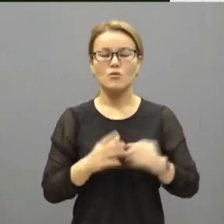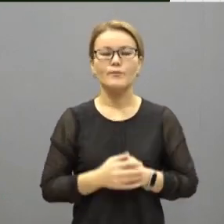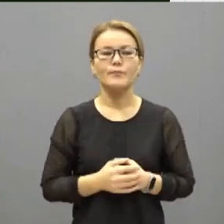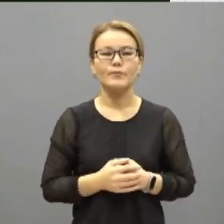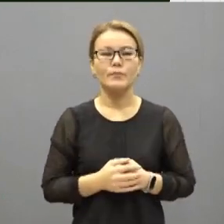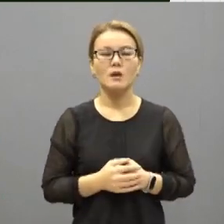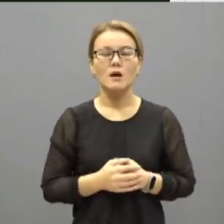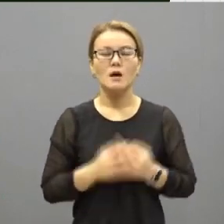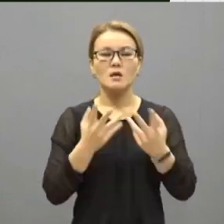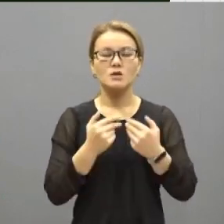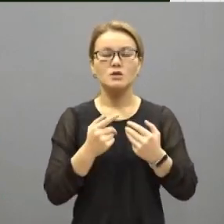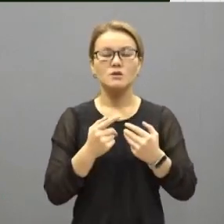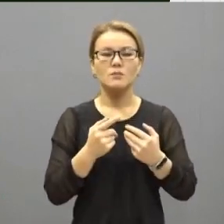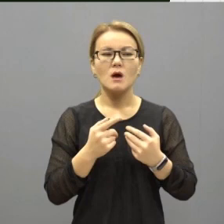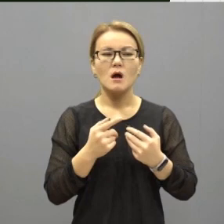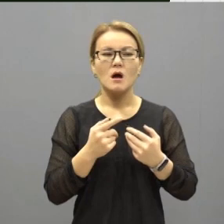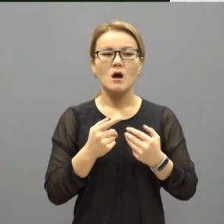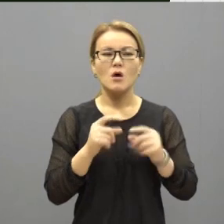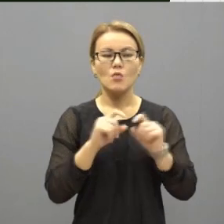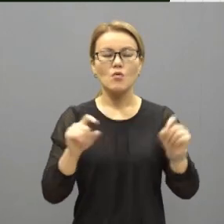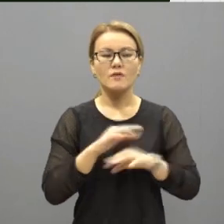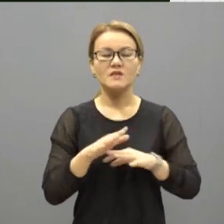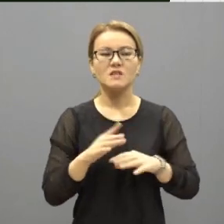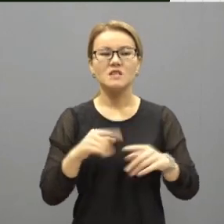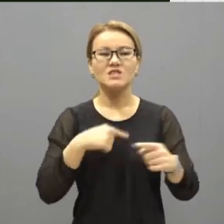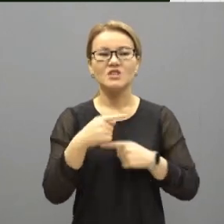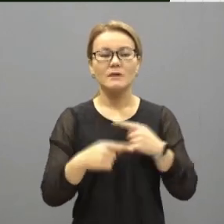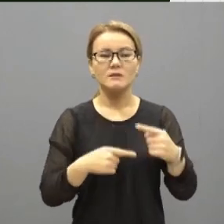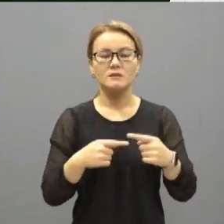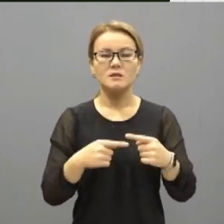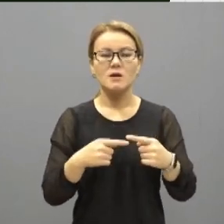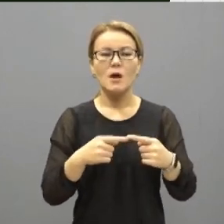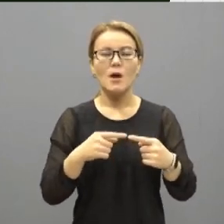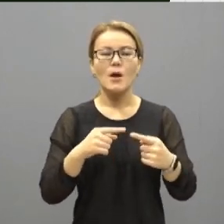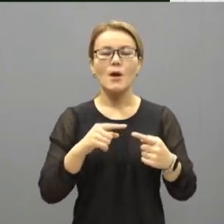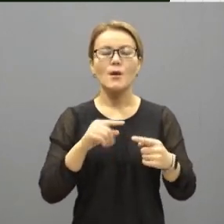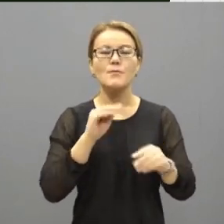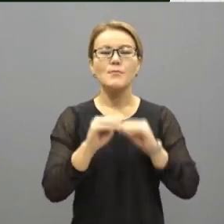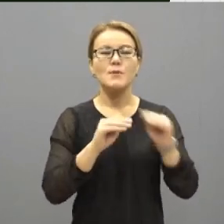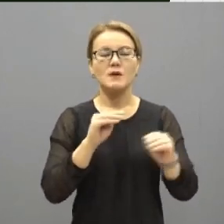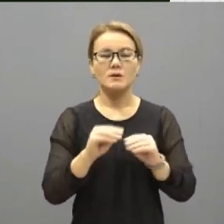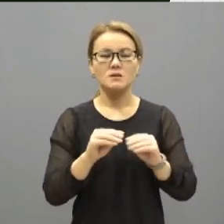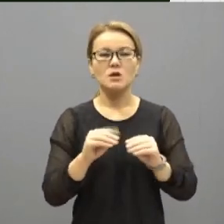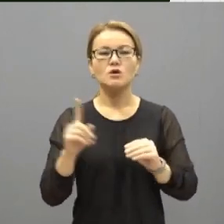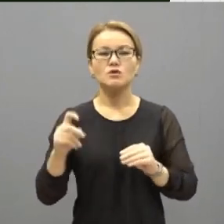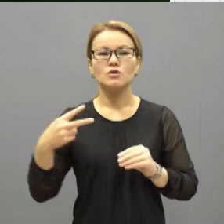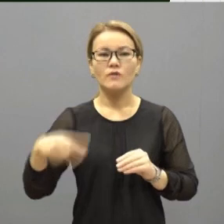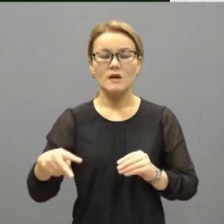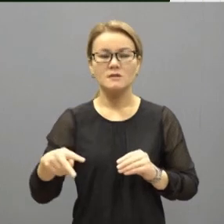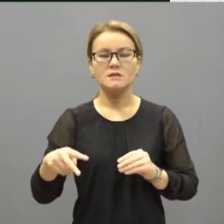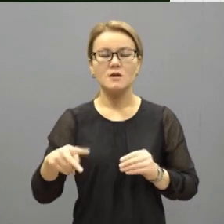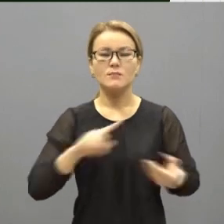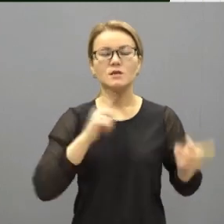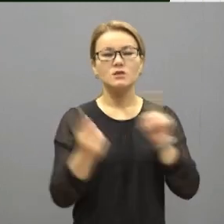Решим данное уравнение через преобразование. Перенесем число 120 в правую